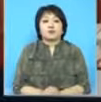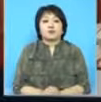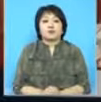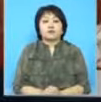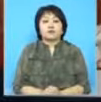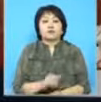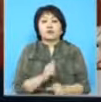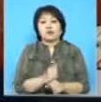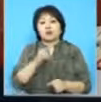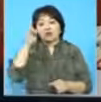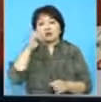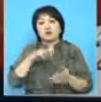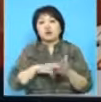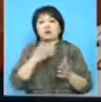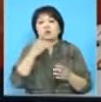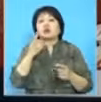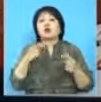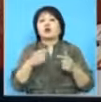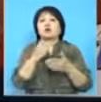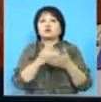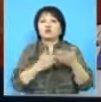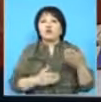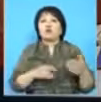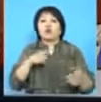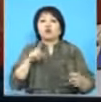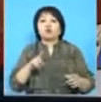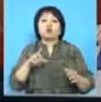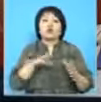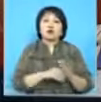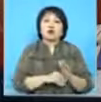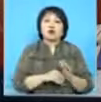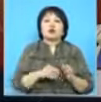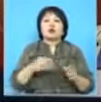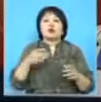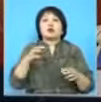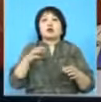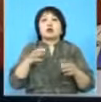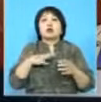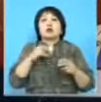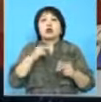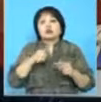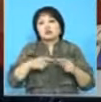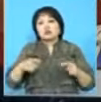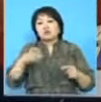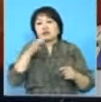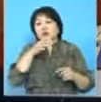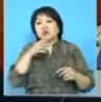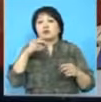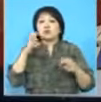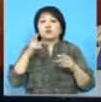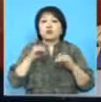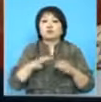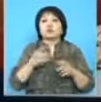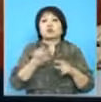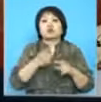Глава государства в плане нации 100 конкретных шагов отметил, что в рамках реформы судебной системы заработает ряд институциональных решений, одним